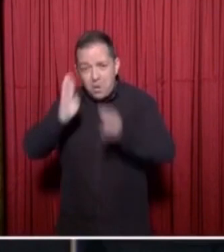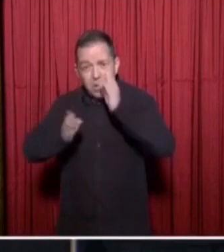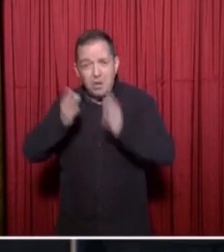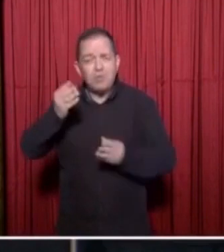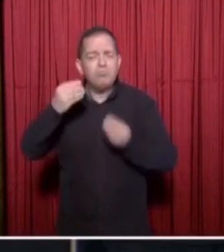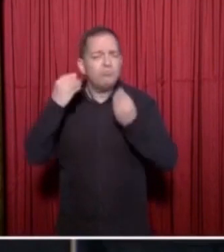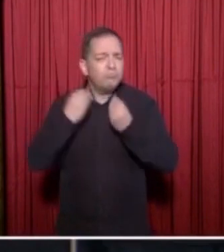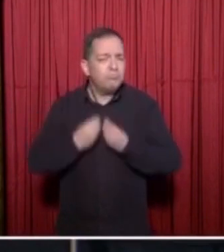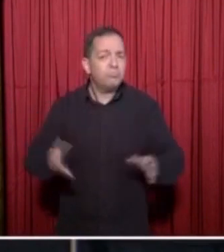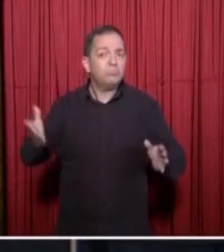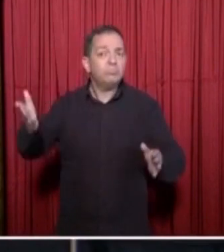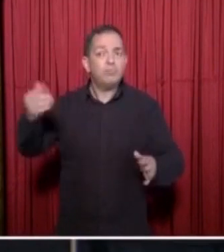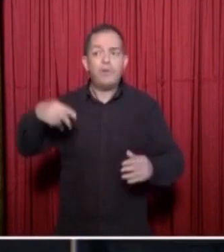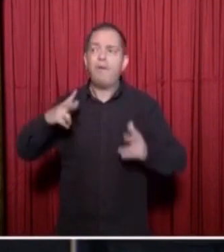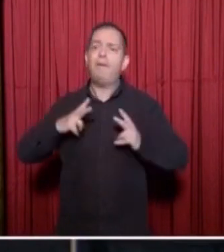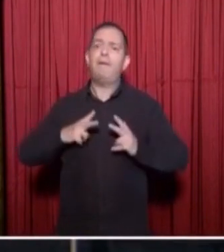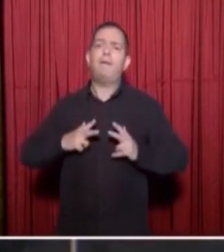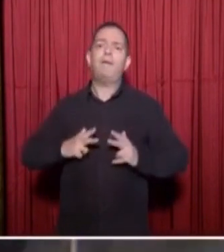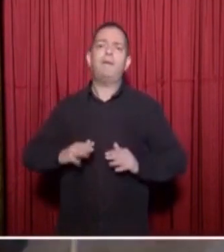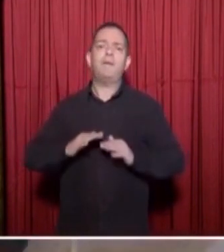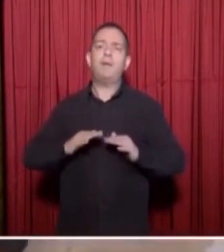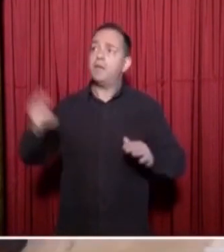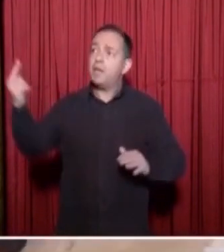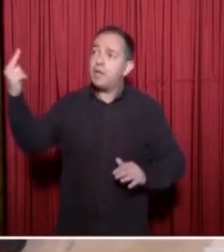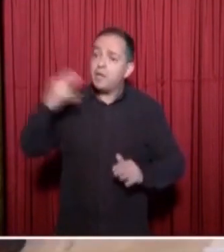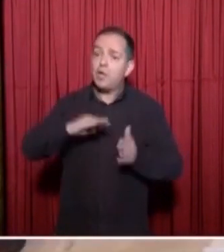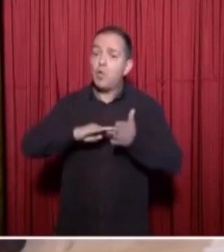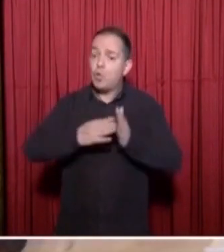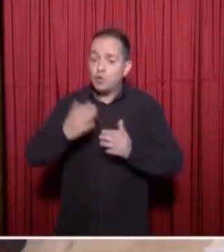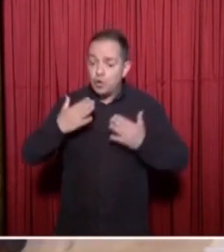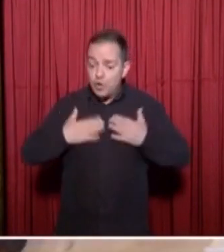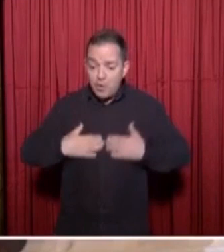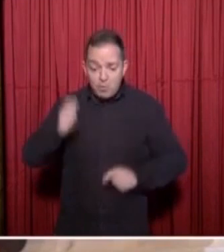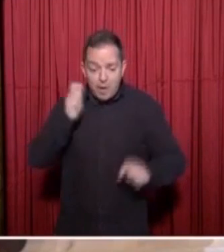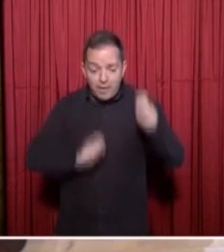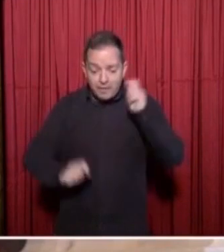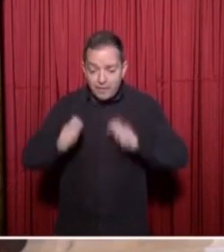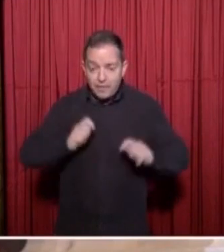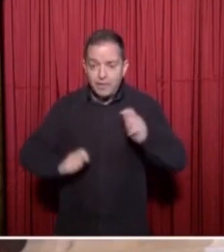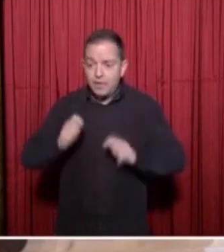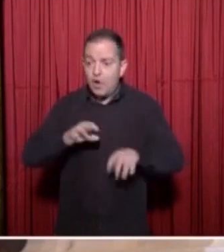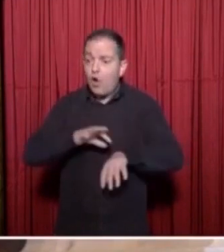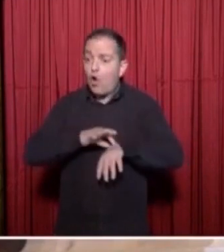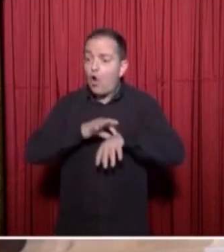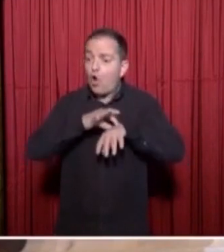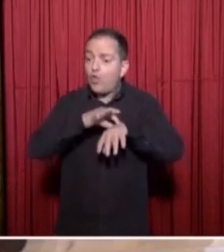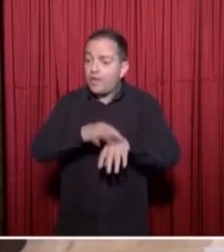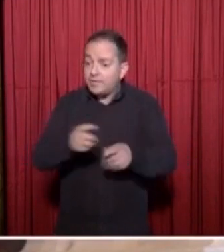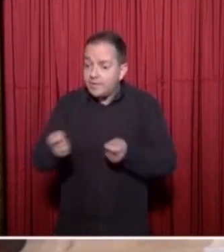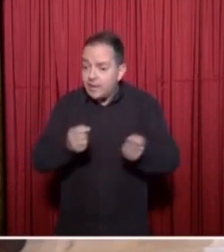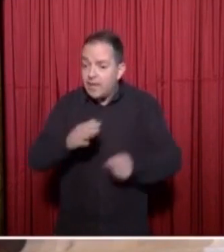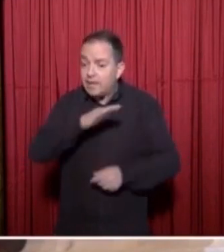κακά, και είδε επί τους δόλους σου και επί τα έργα σου, και οδήγησον